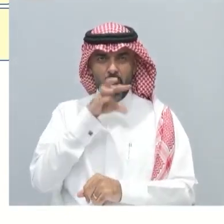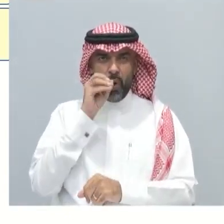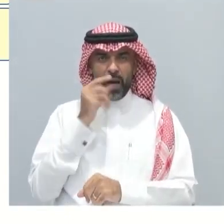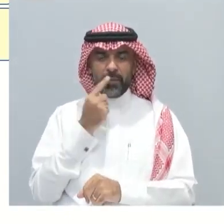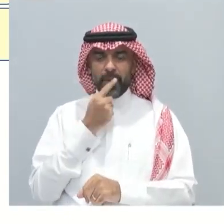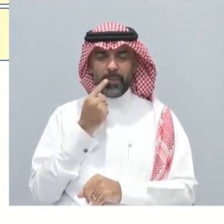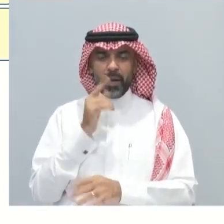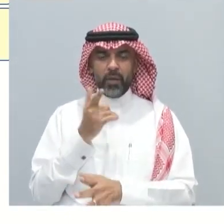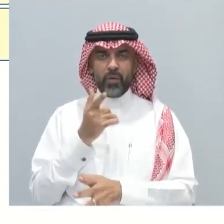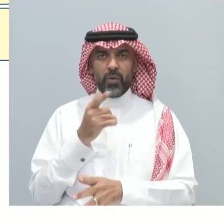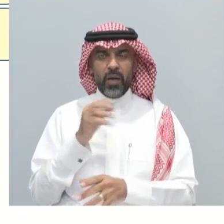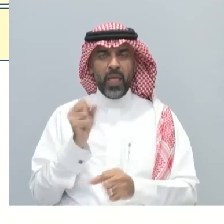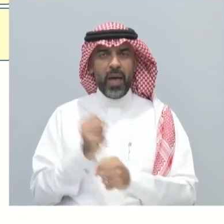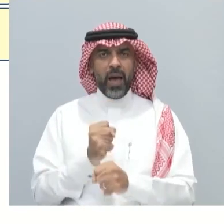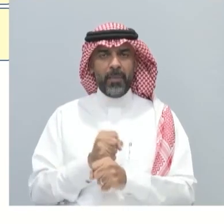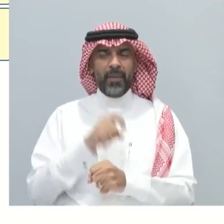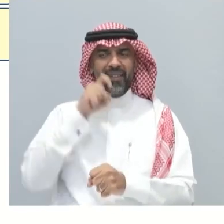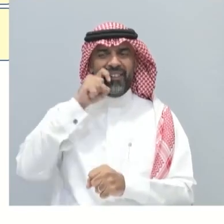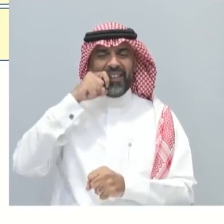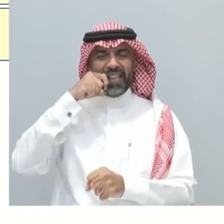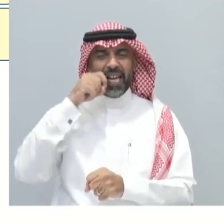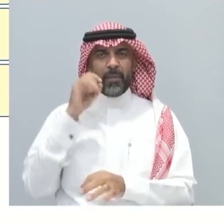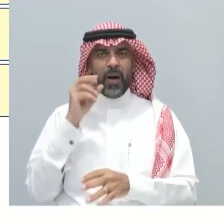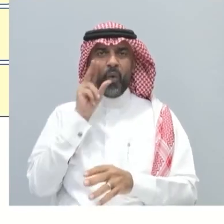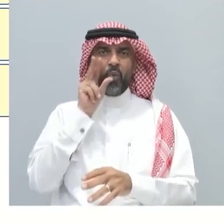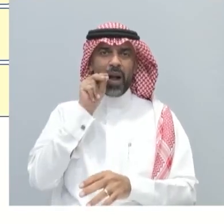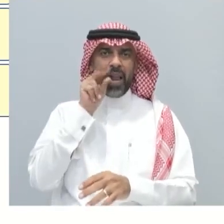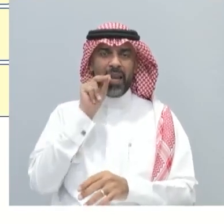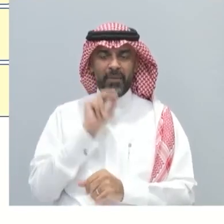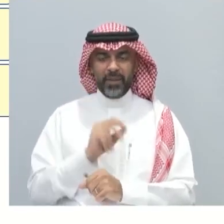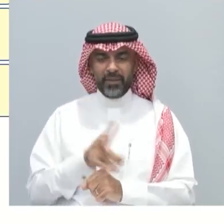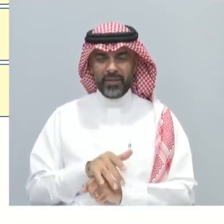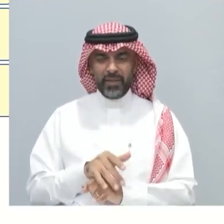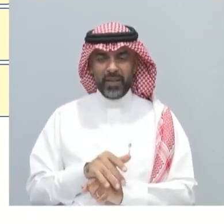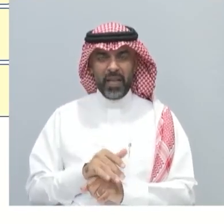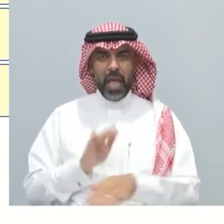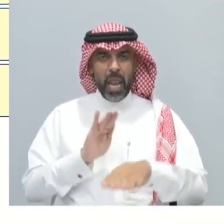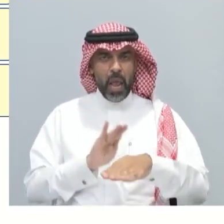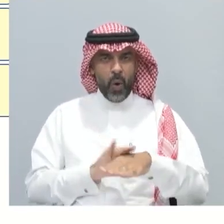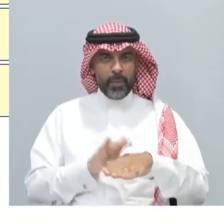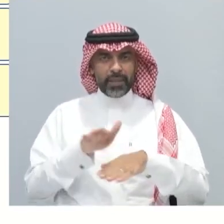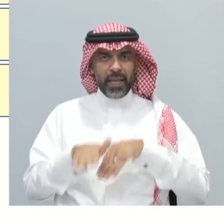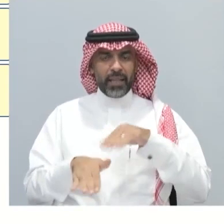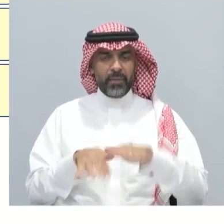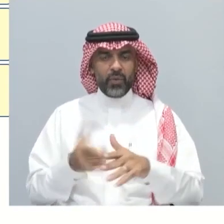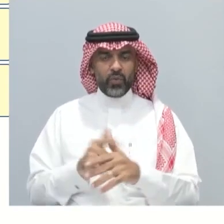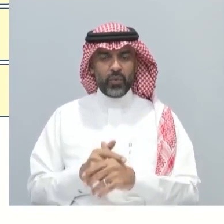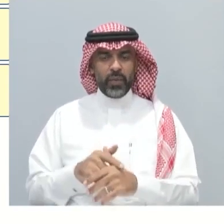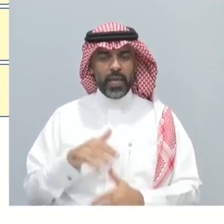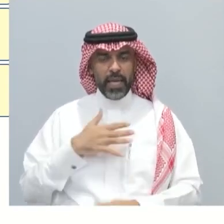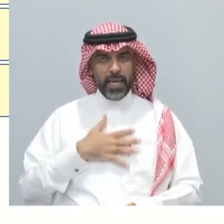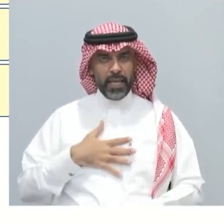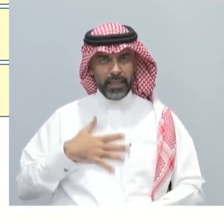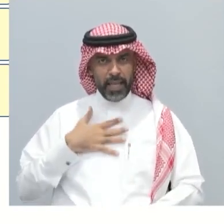الوظيفه تقوم بعمل انياب او الكلابات اللوامس القدميه تقوم